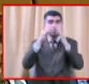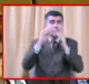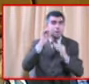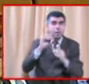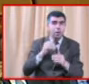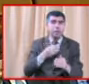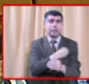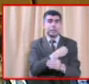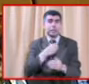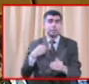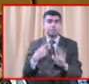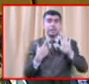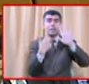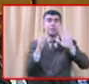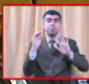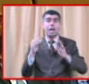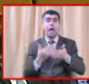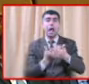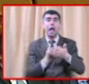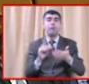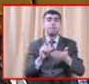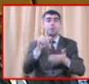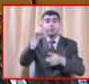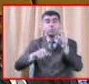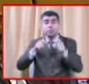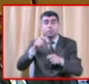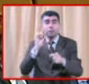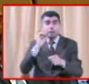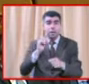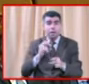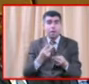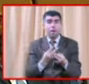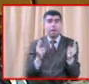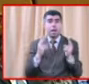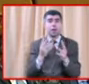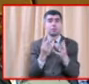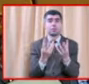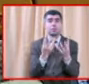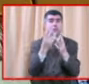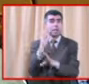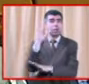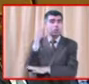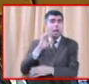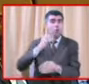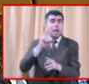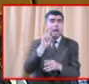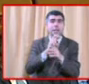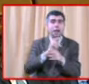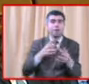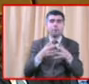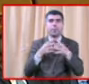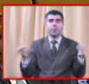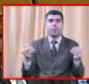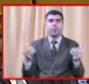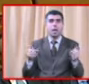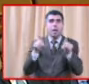70,000 ديال الساكنة، لا ملعب ديال الرياضة، لا حديقة. أظن أنها قمة ديال ديال ديال ديال ديال